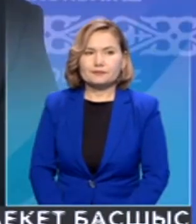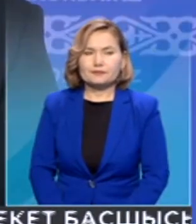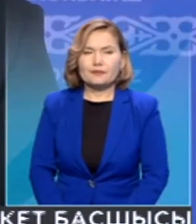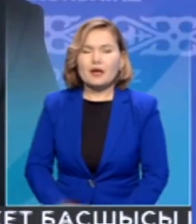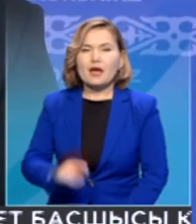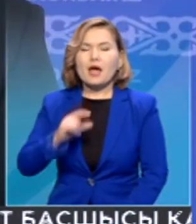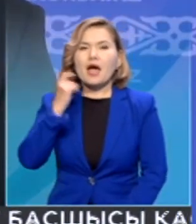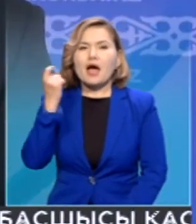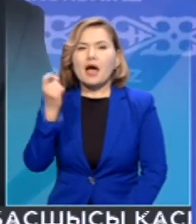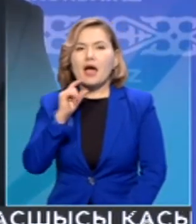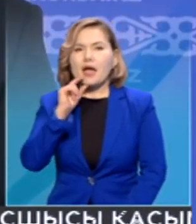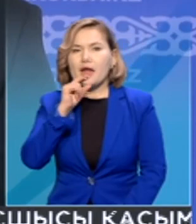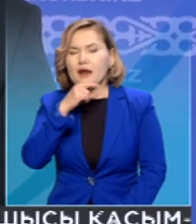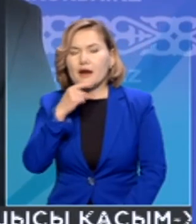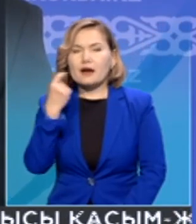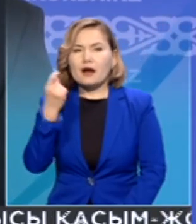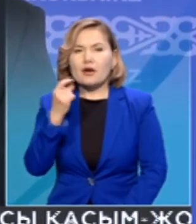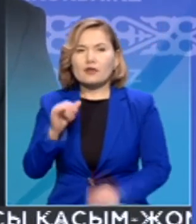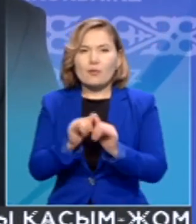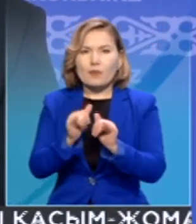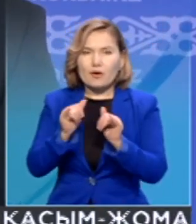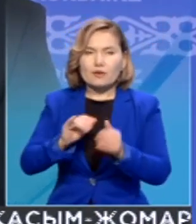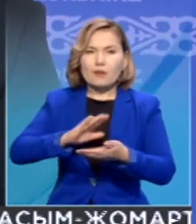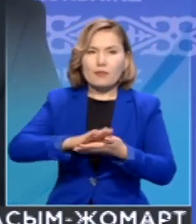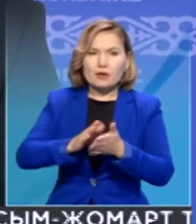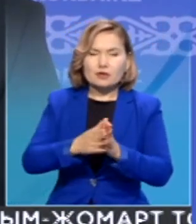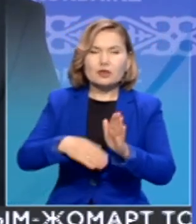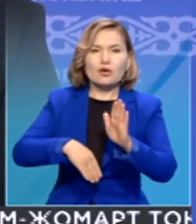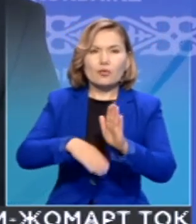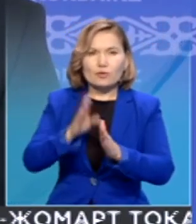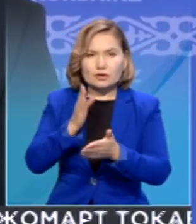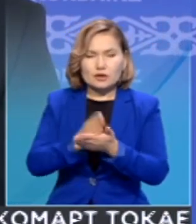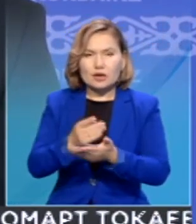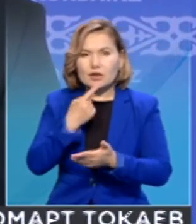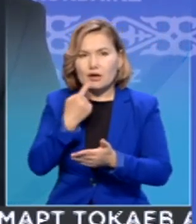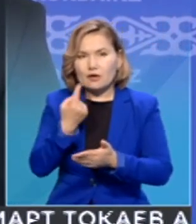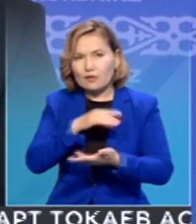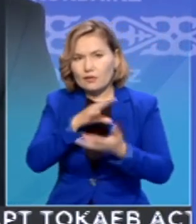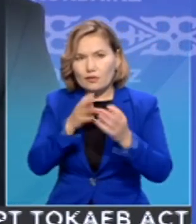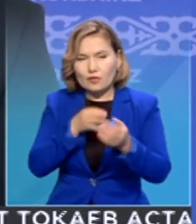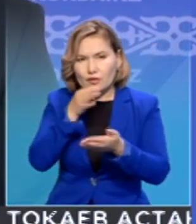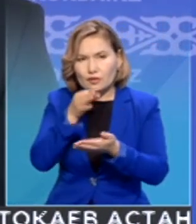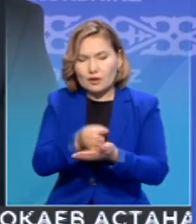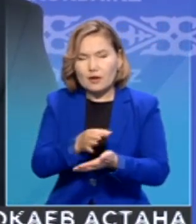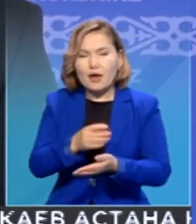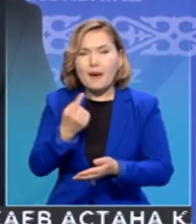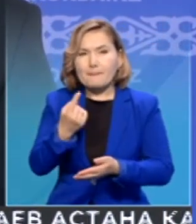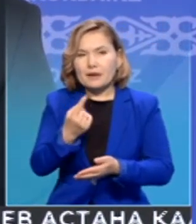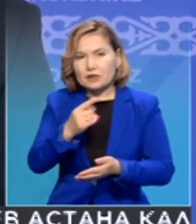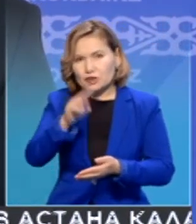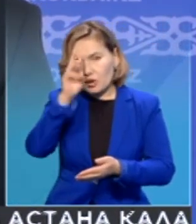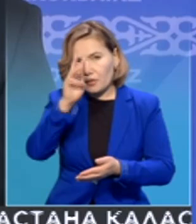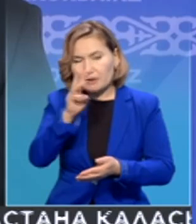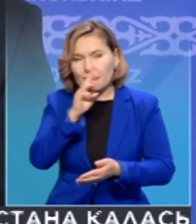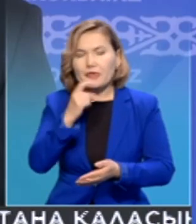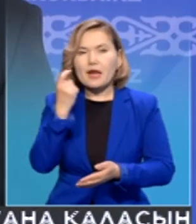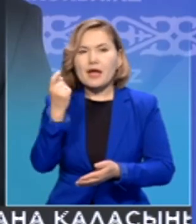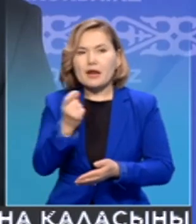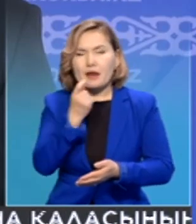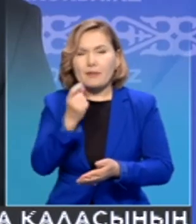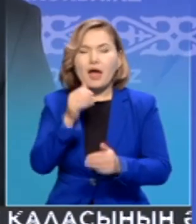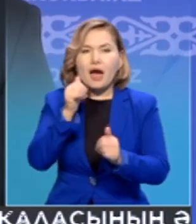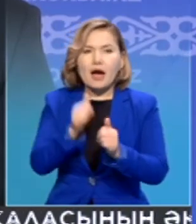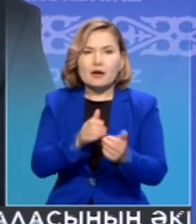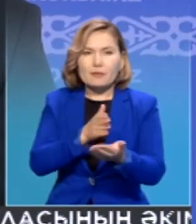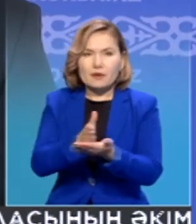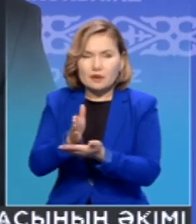Экономикалық және әлеуметтік жағдай бойынша есеп берілді. Жылдың басынан 1-90-да жалпы экономиканың әрбір сала